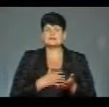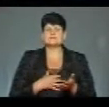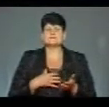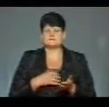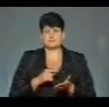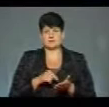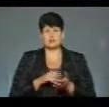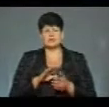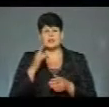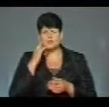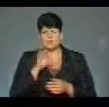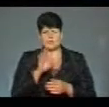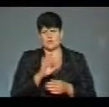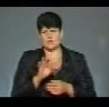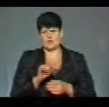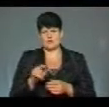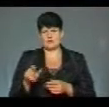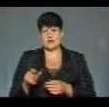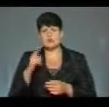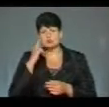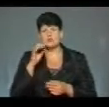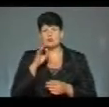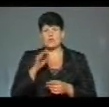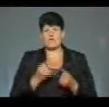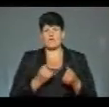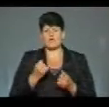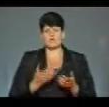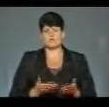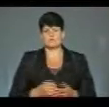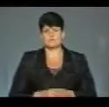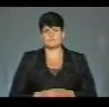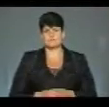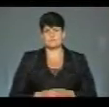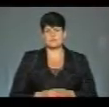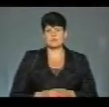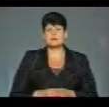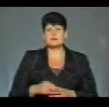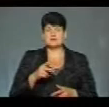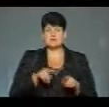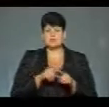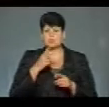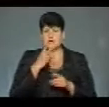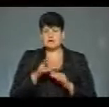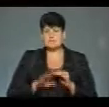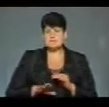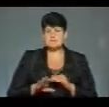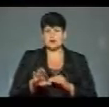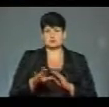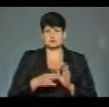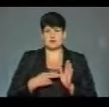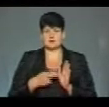тут думають не про людей, в першу чергу, а про водіїв. Дмитро Щебетюк показує пандус на залізничному